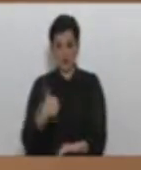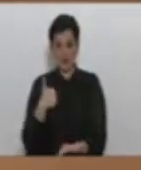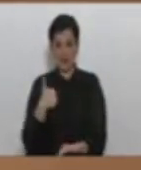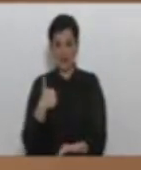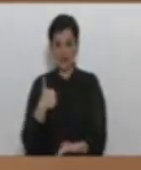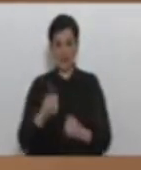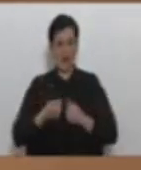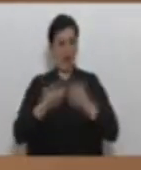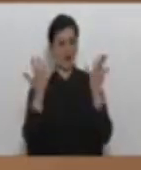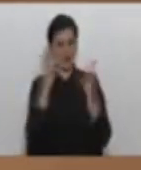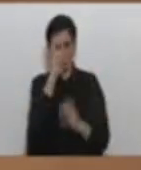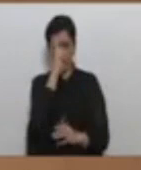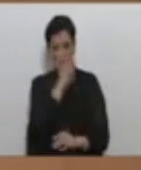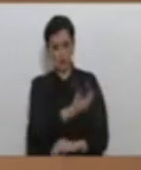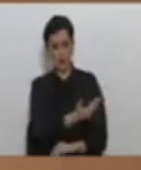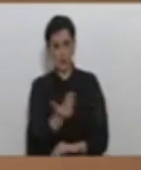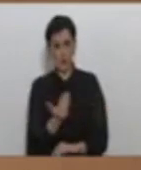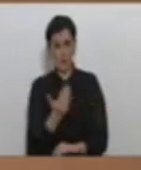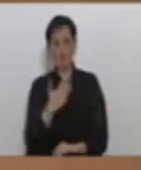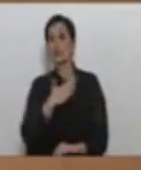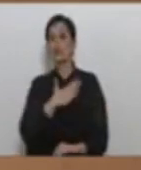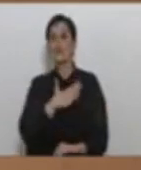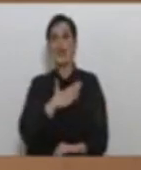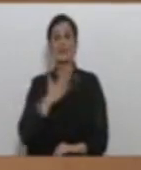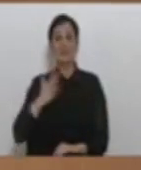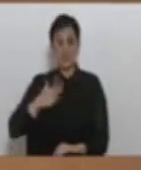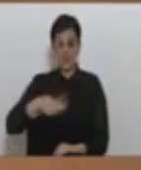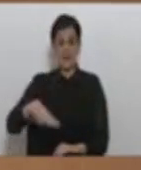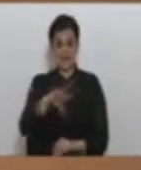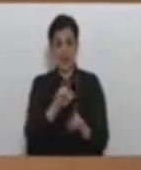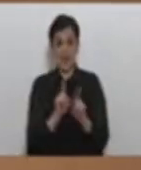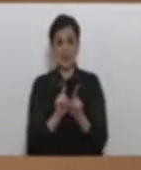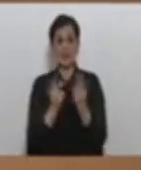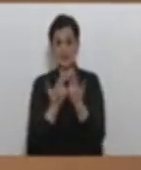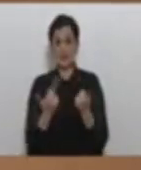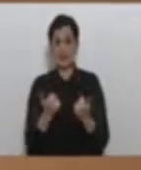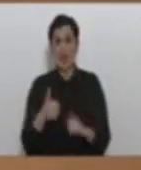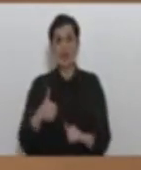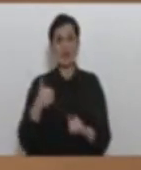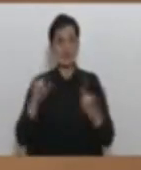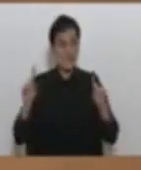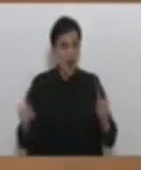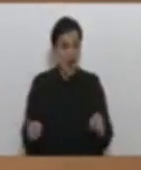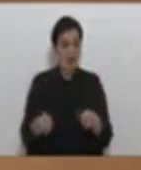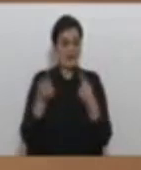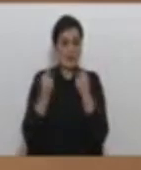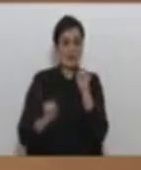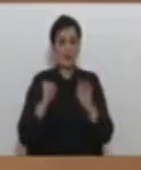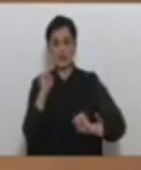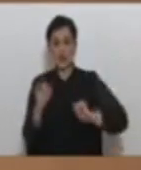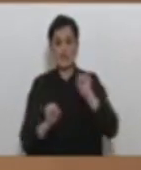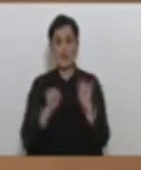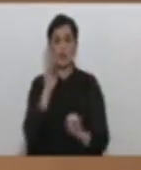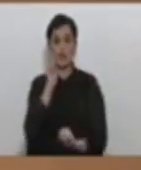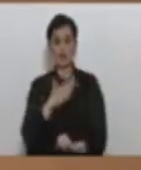აყრილი ხელისუფლების. ჩვენი ქვეყნისთვისაც დიახ, ღირსების აღდგენა შევეცადეთ, როდესაც